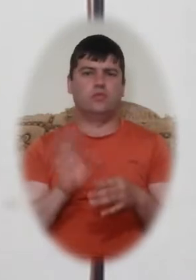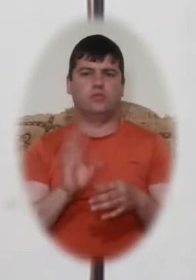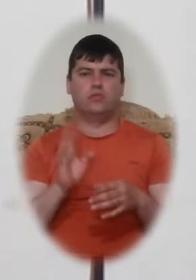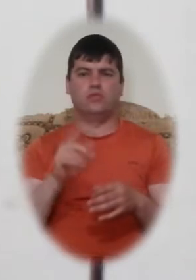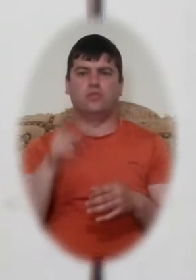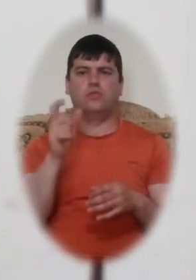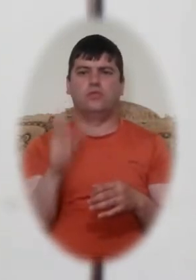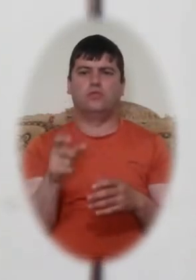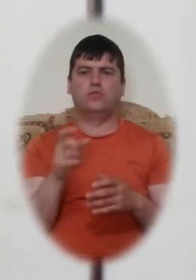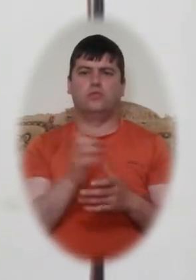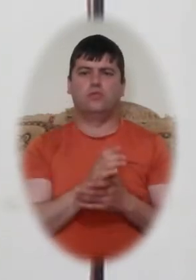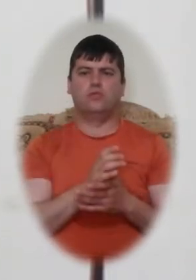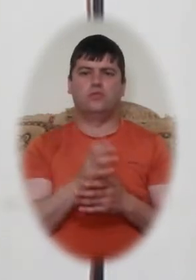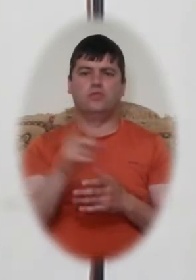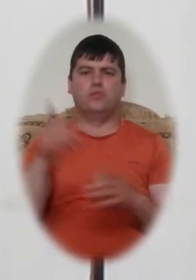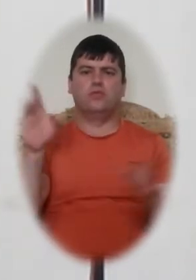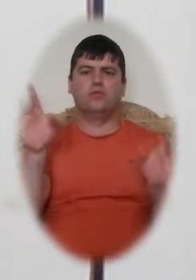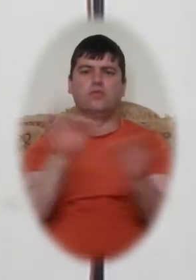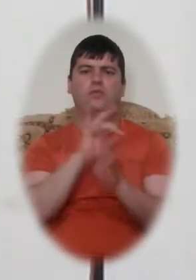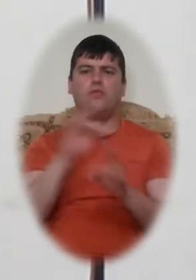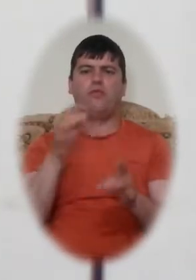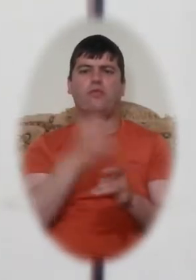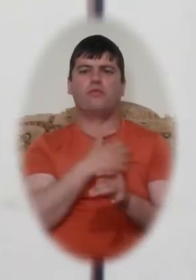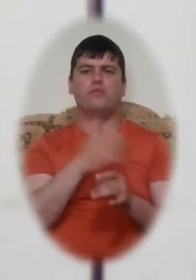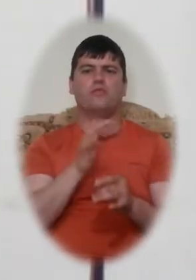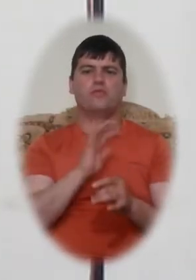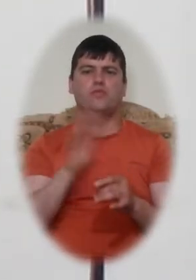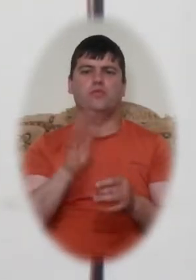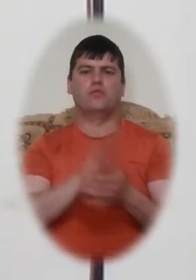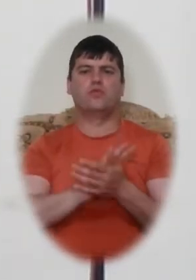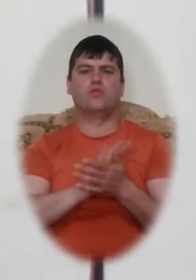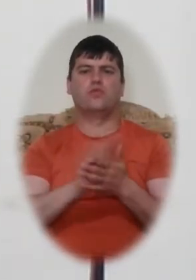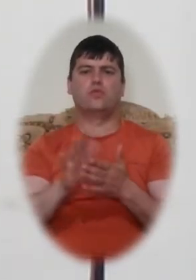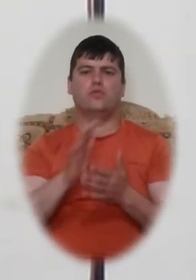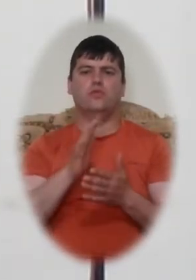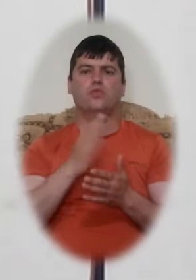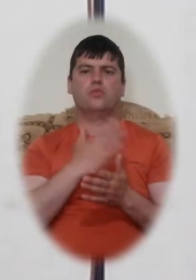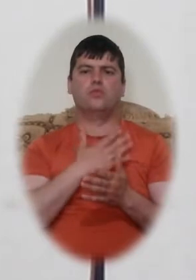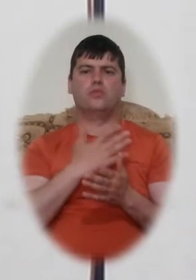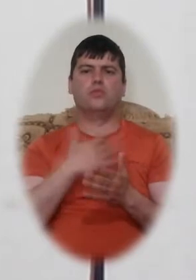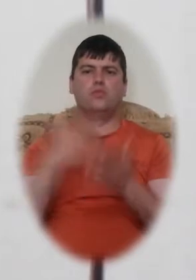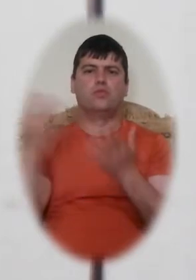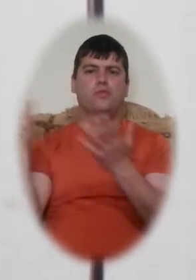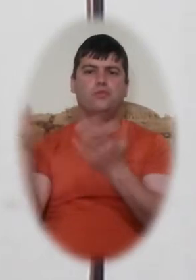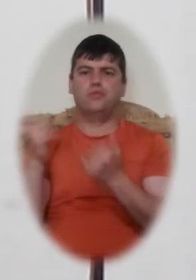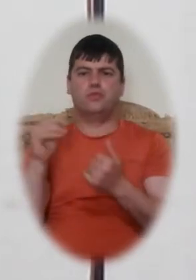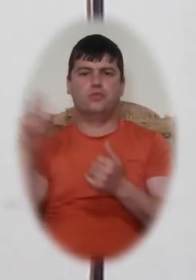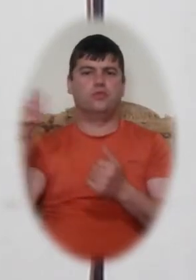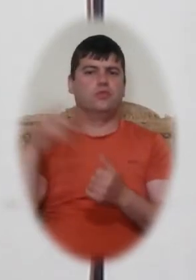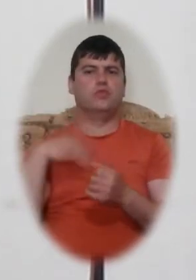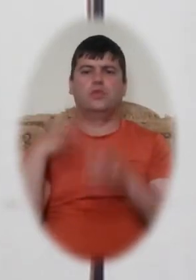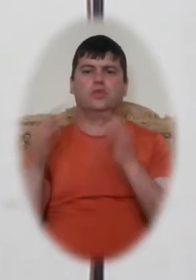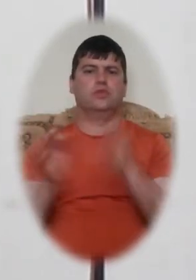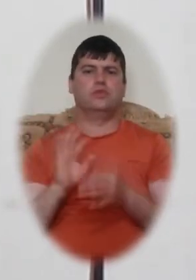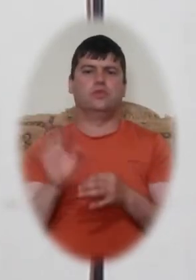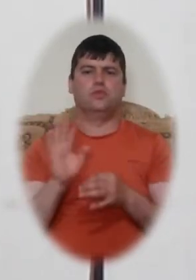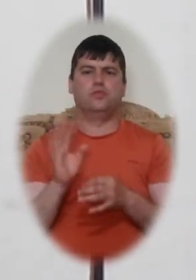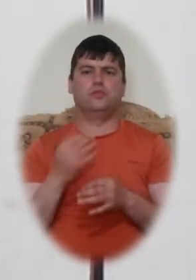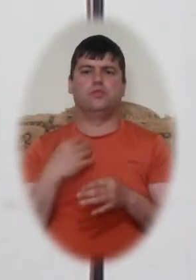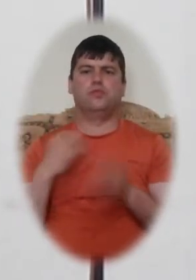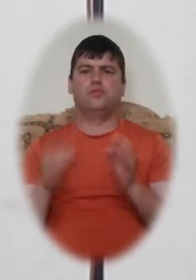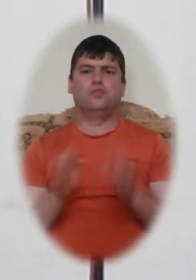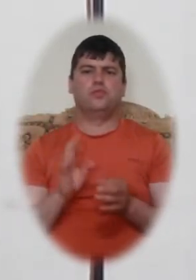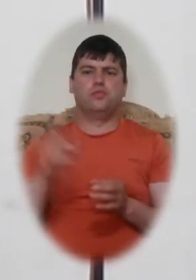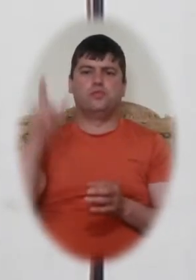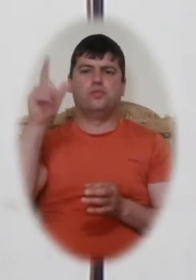արկանց, այ եկերեցնեին ոգե չեն ոզմ ես սուրպոքու պարքերն դունենք, դա իրանց հնդիրն է։ Եվ մեք չեք դատ